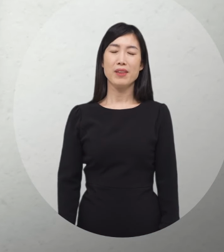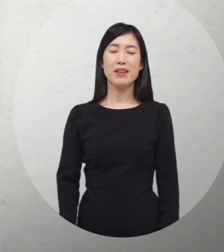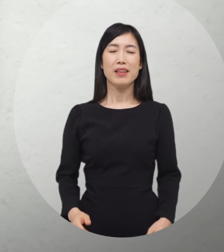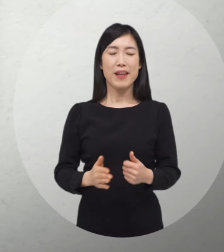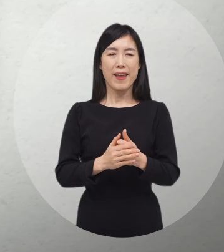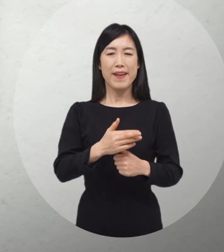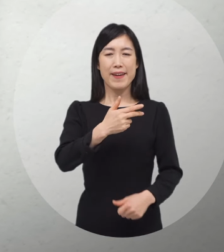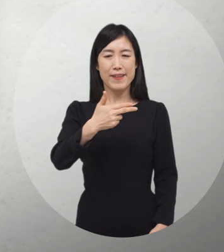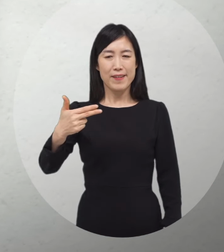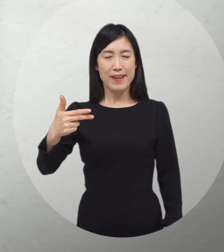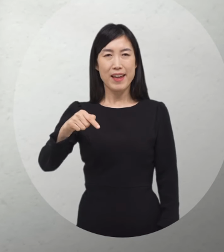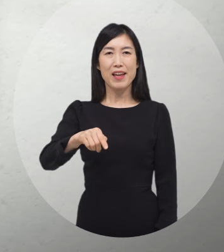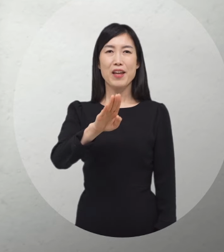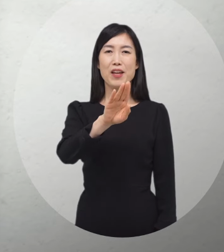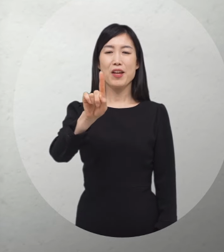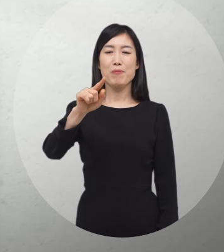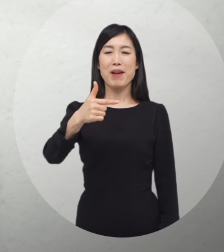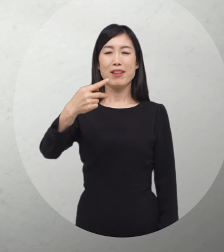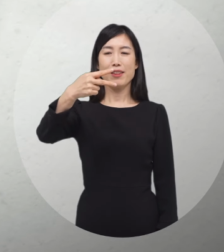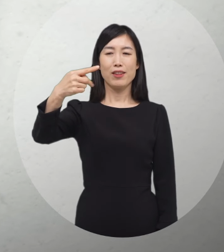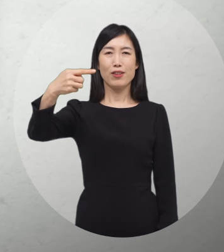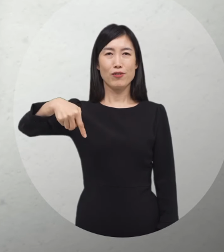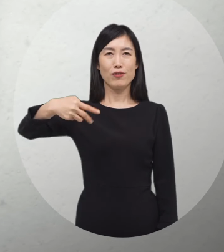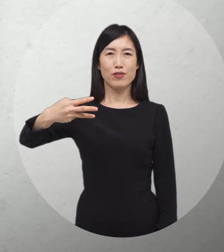반뚜르시로 향할 수밖에 없는 이유였죠.